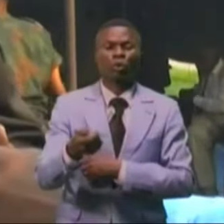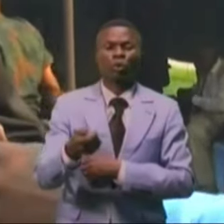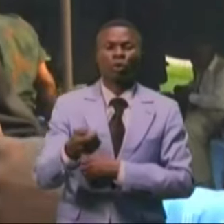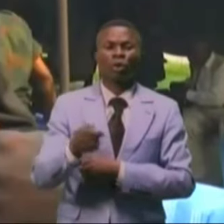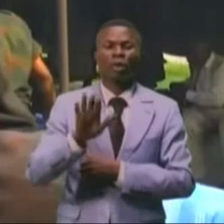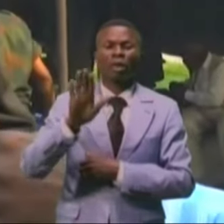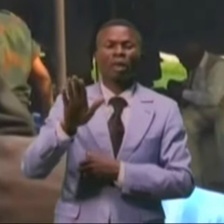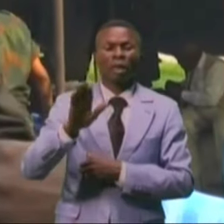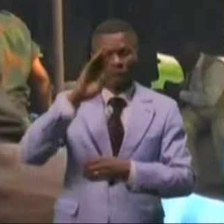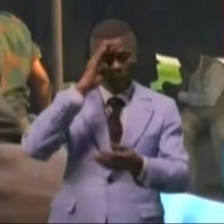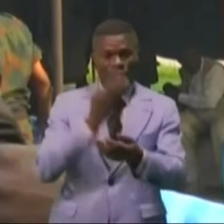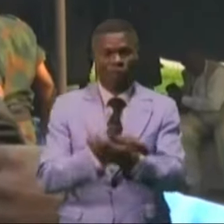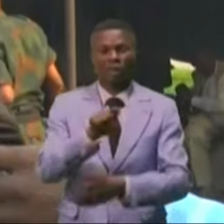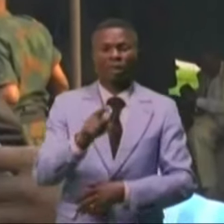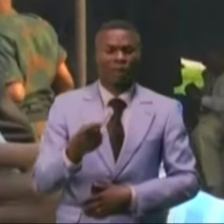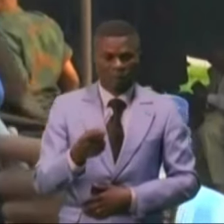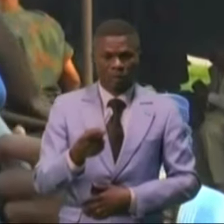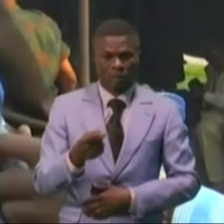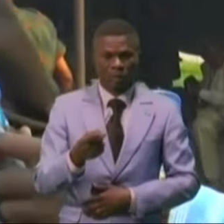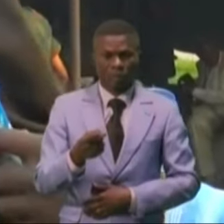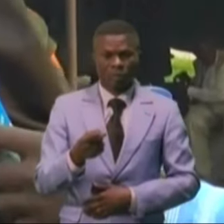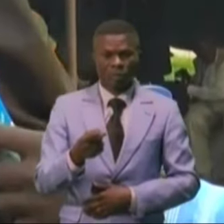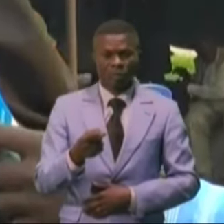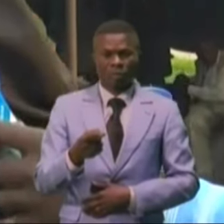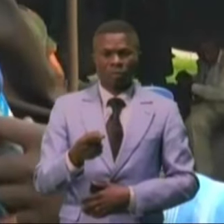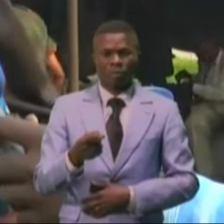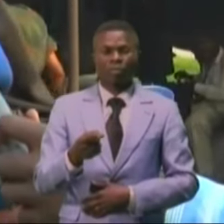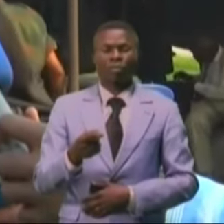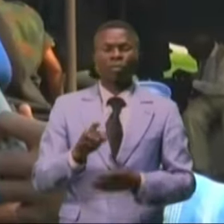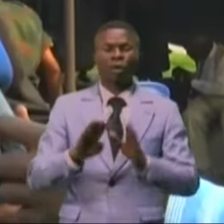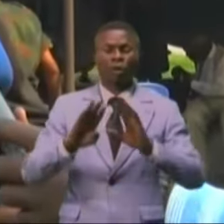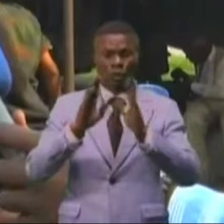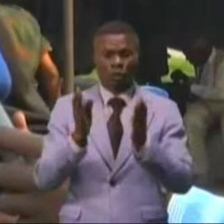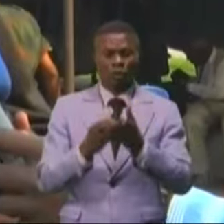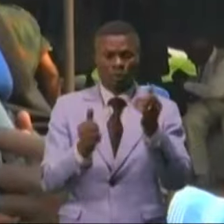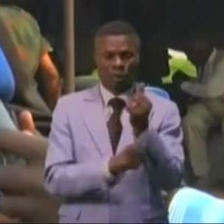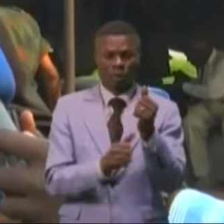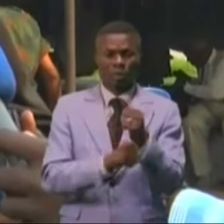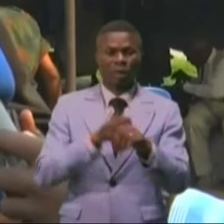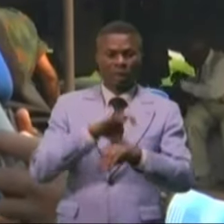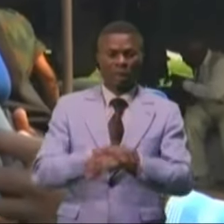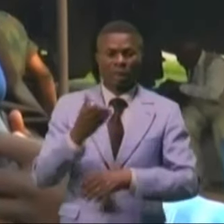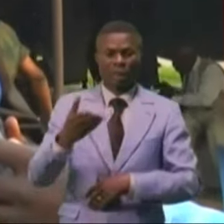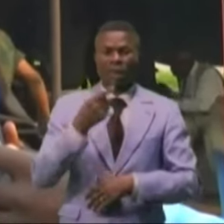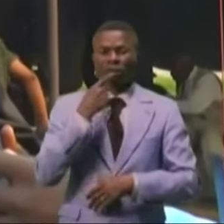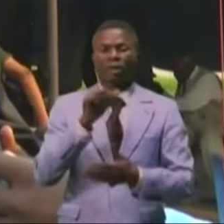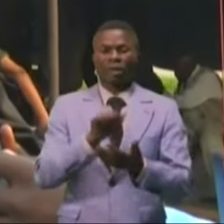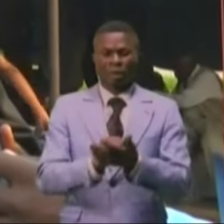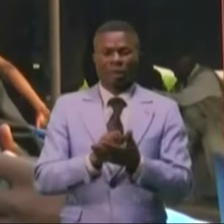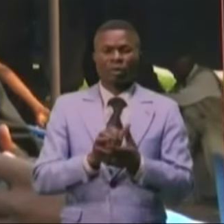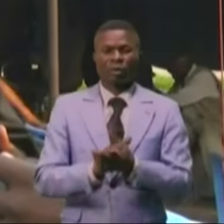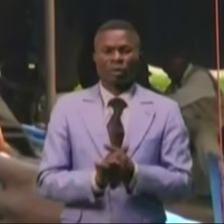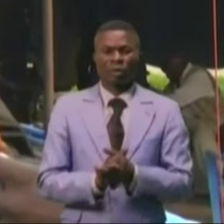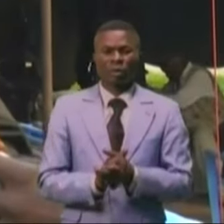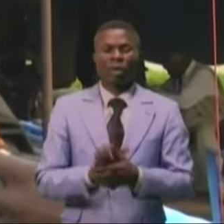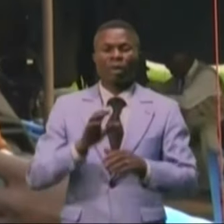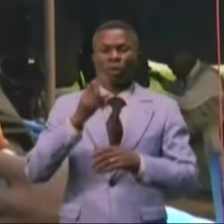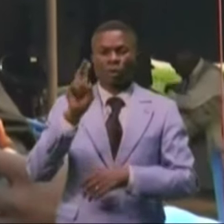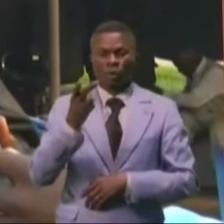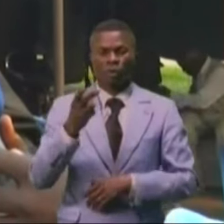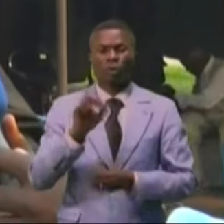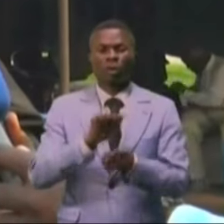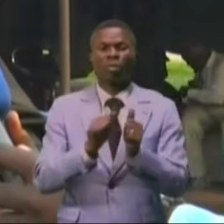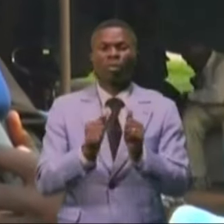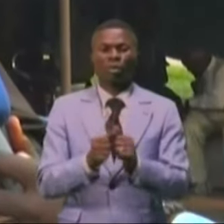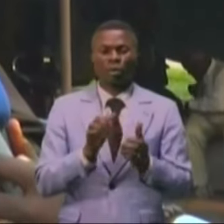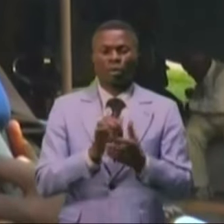de leur fils, Kevin Tamba, parmi les prévenus ici présents. Et puis des deux,